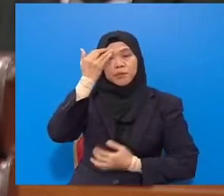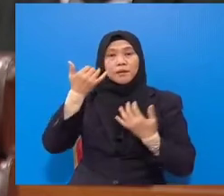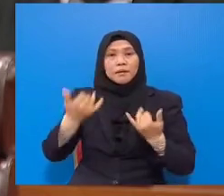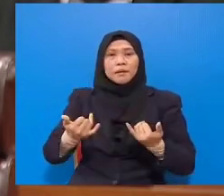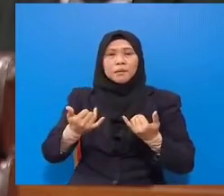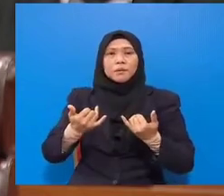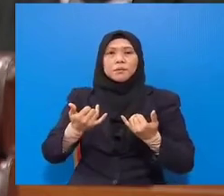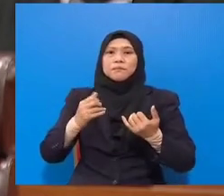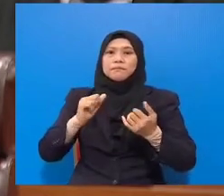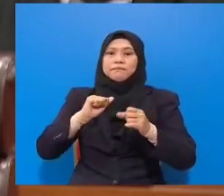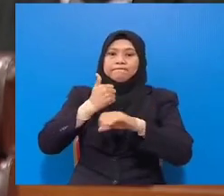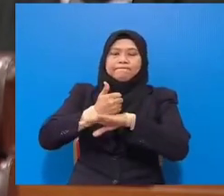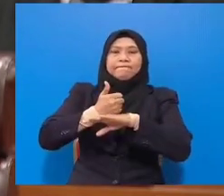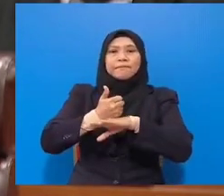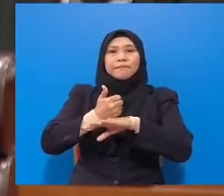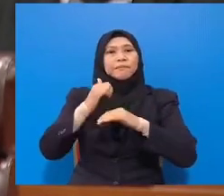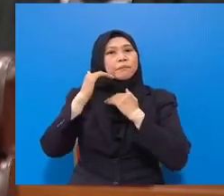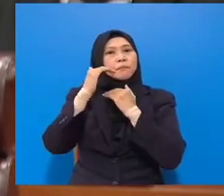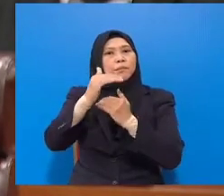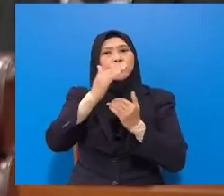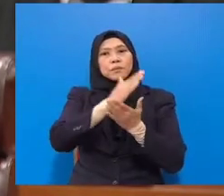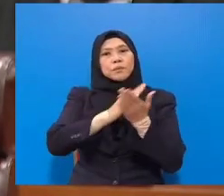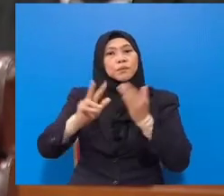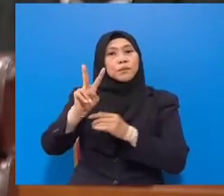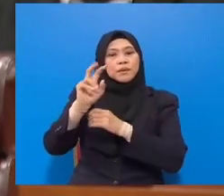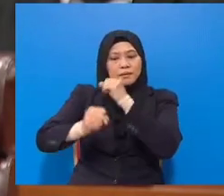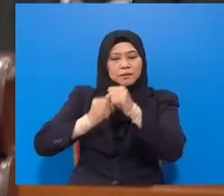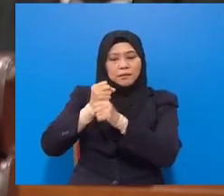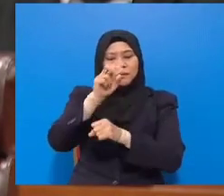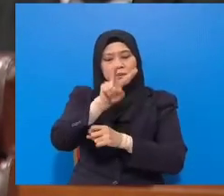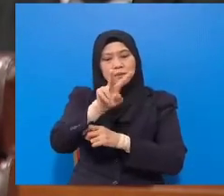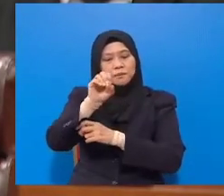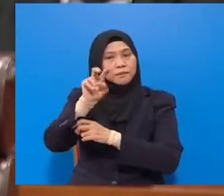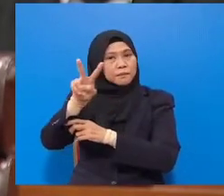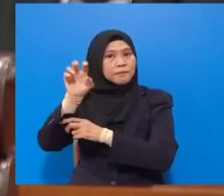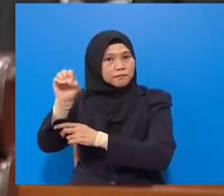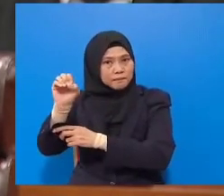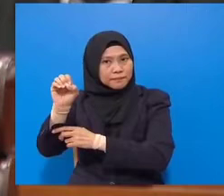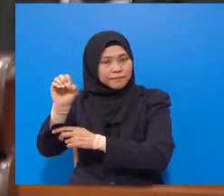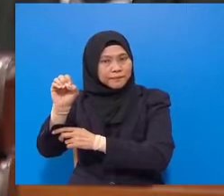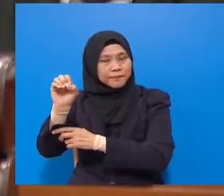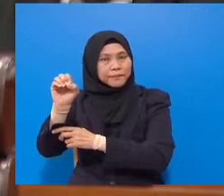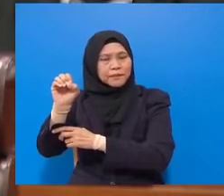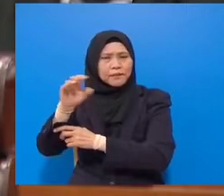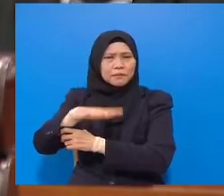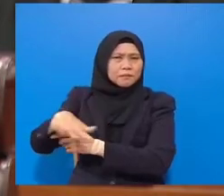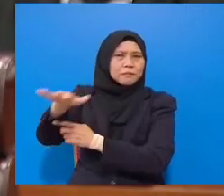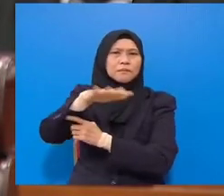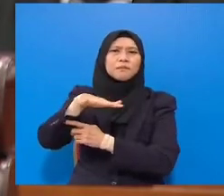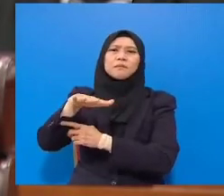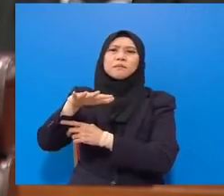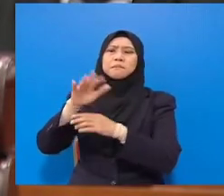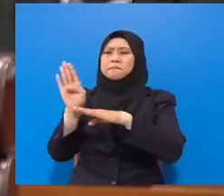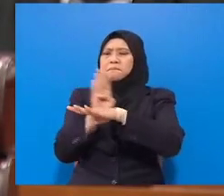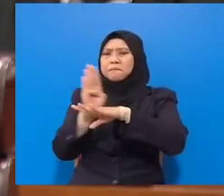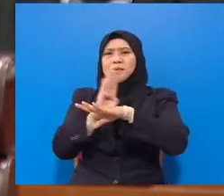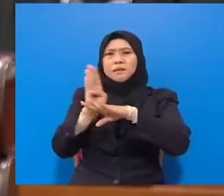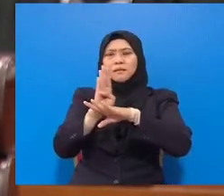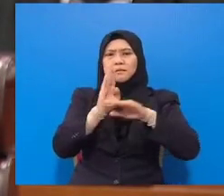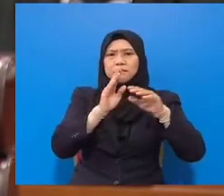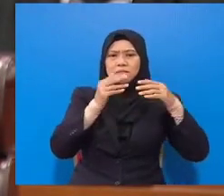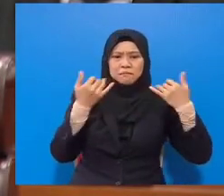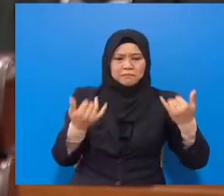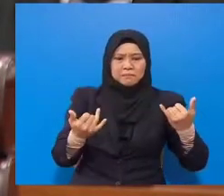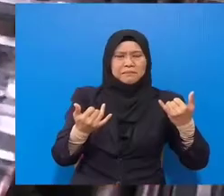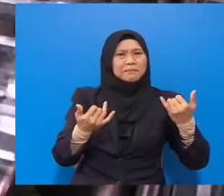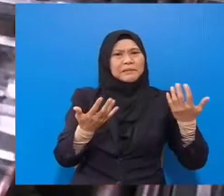penguncupan sini Vixion dan tempo suku ke-2 tahun 2020 dimana hampir seluruh sektor khan